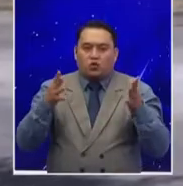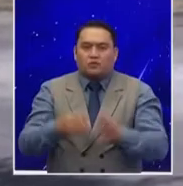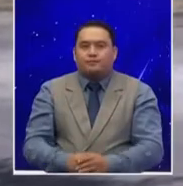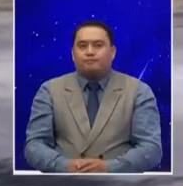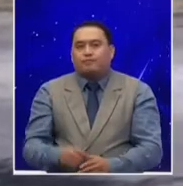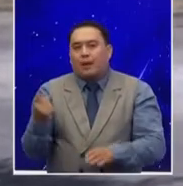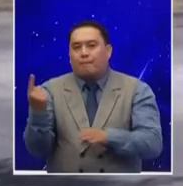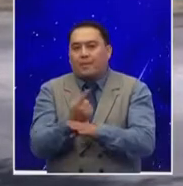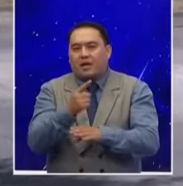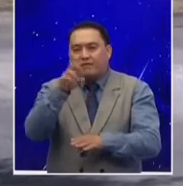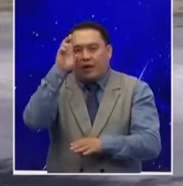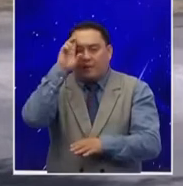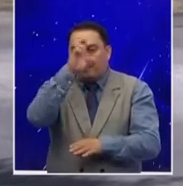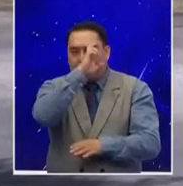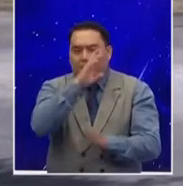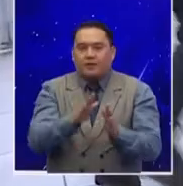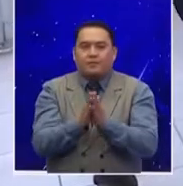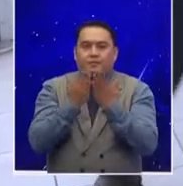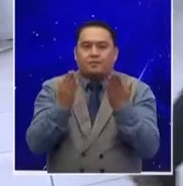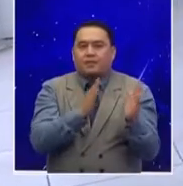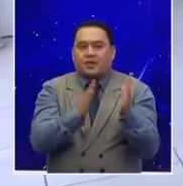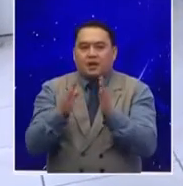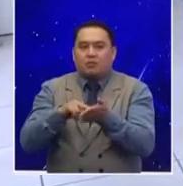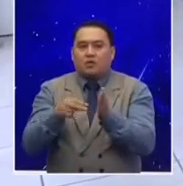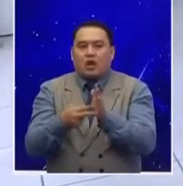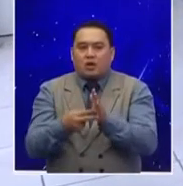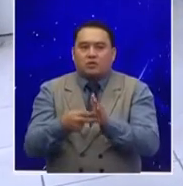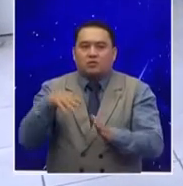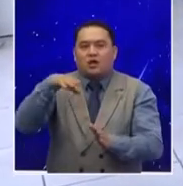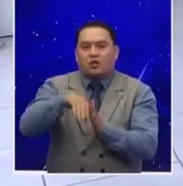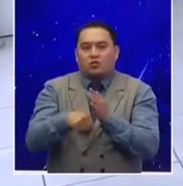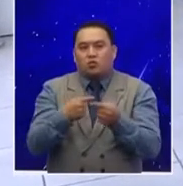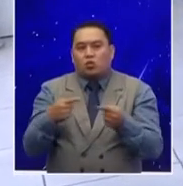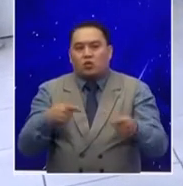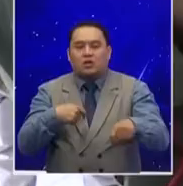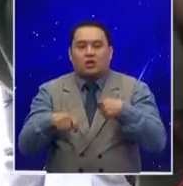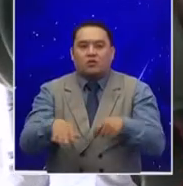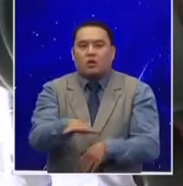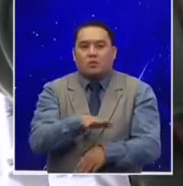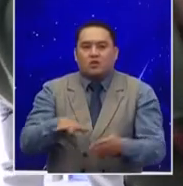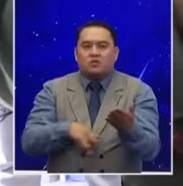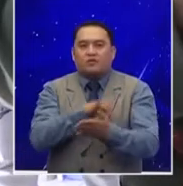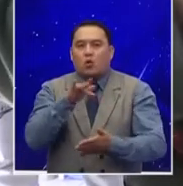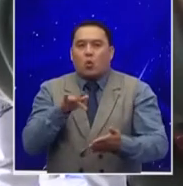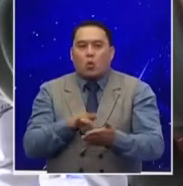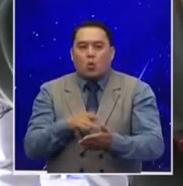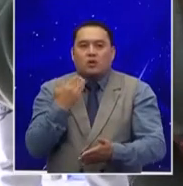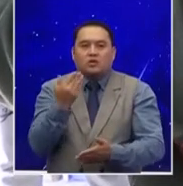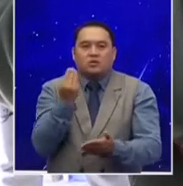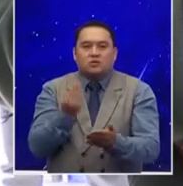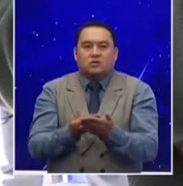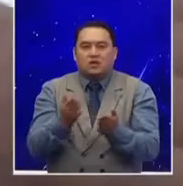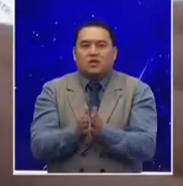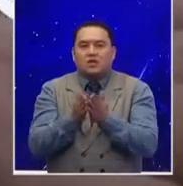Первая мини-библиотека разместилась в местном супермаркете. В планах блогера задействовать и другие торговые точки города. По словам Александра, цены на